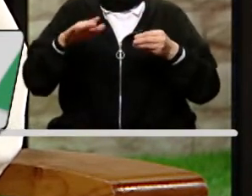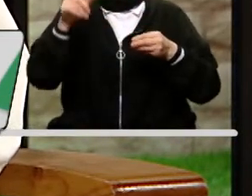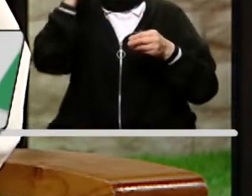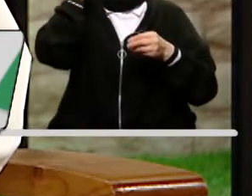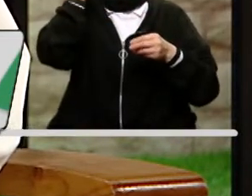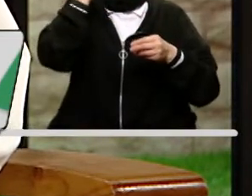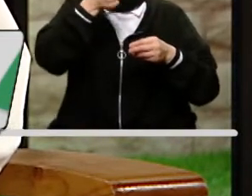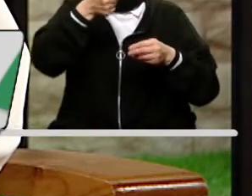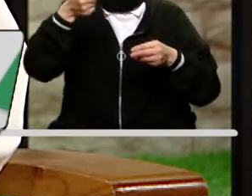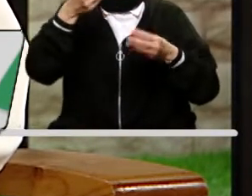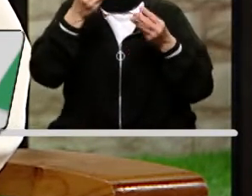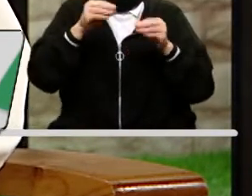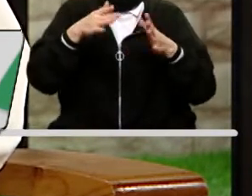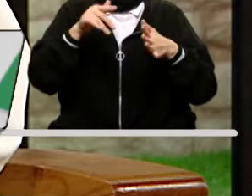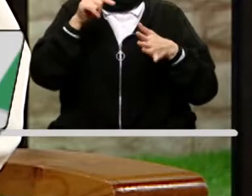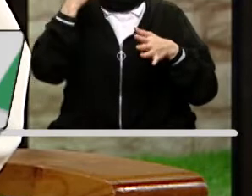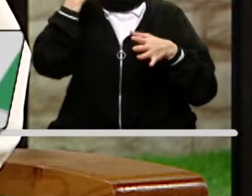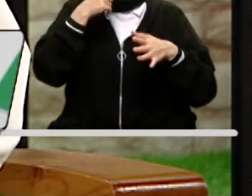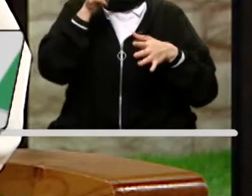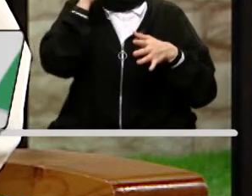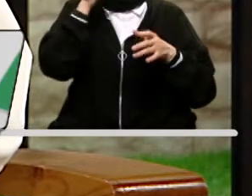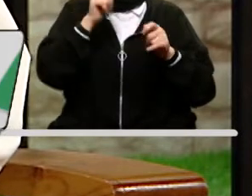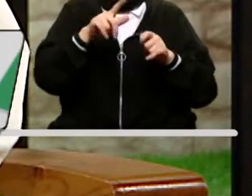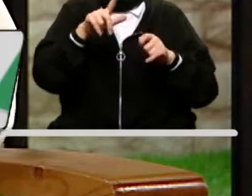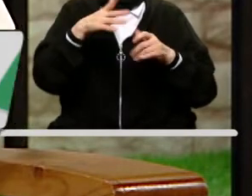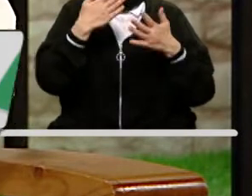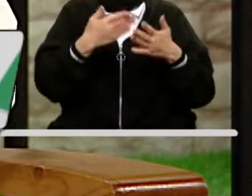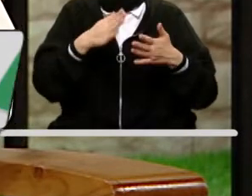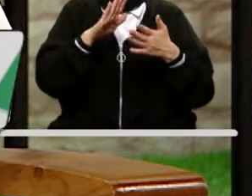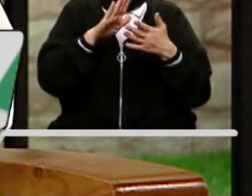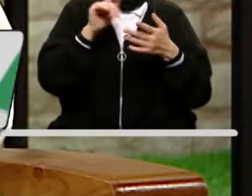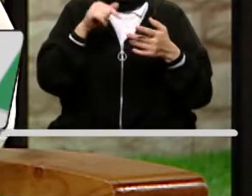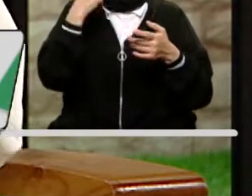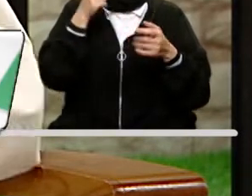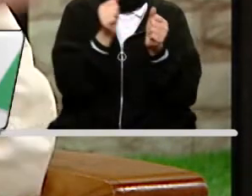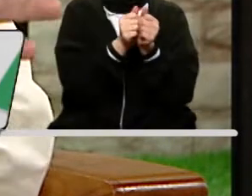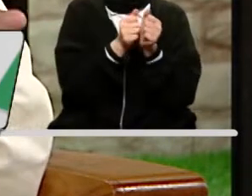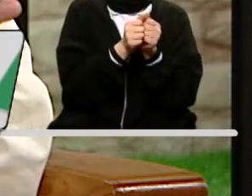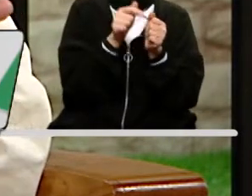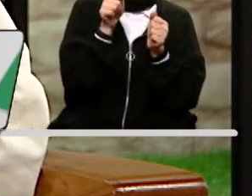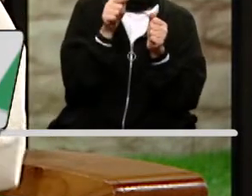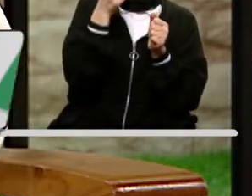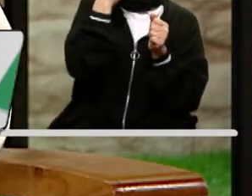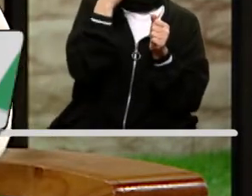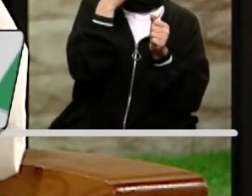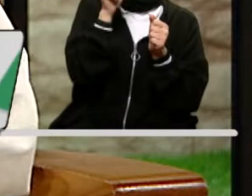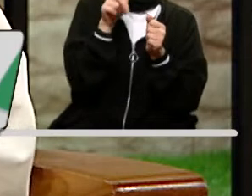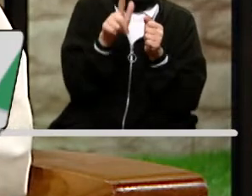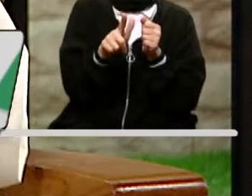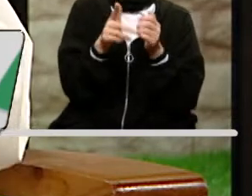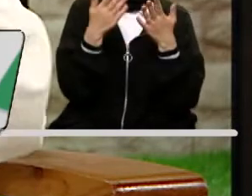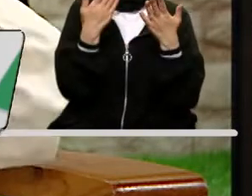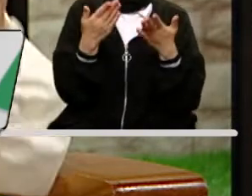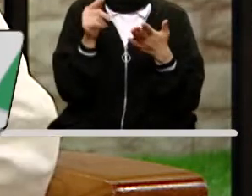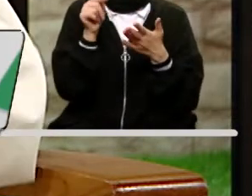kazalar yaşanılabiliyor. Sonra çocuk büyüdüğünde de sınırlarımızı anlatmak. Bu bizim evin kuralı. Başka